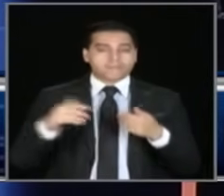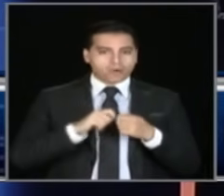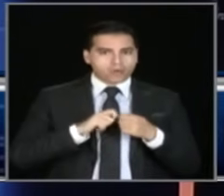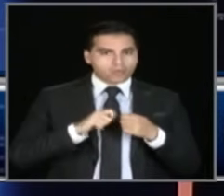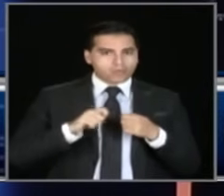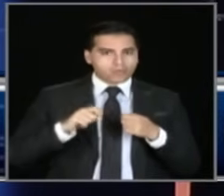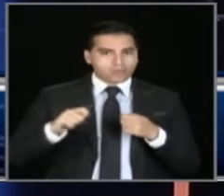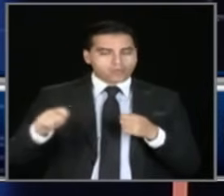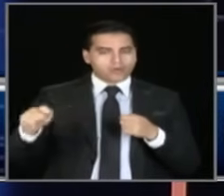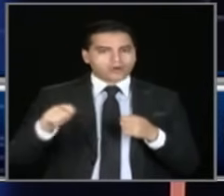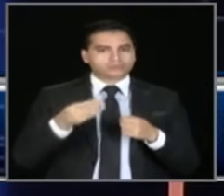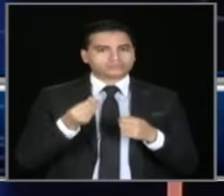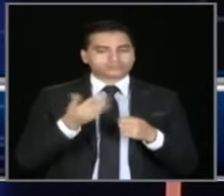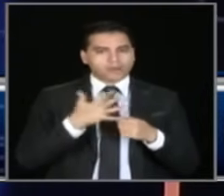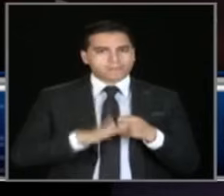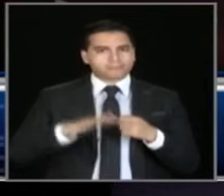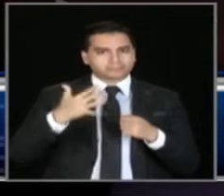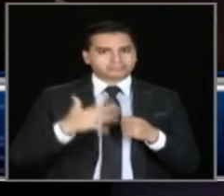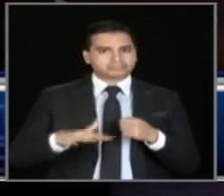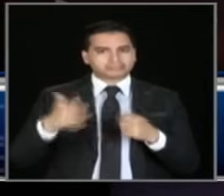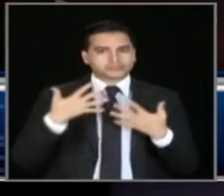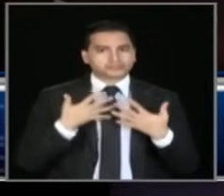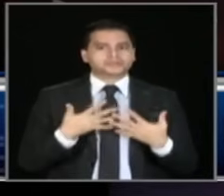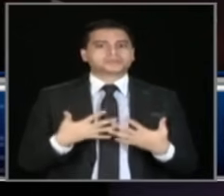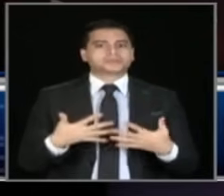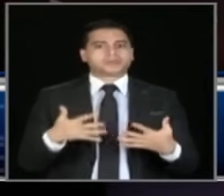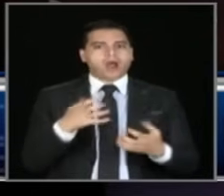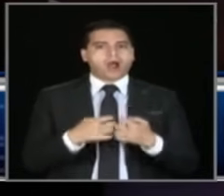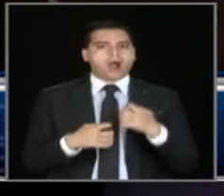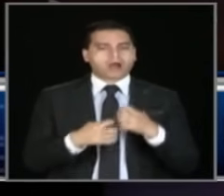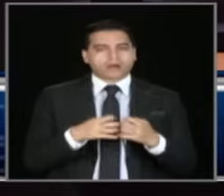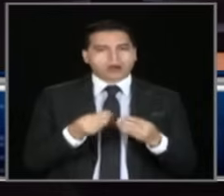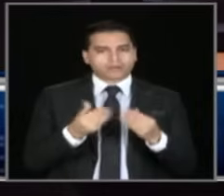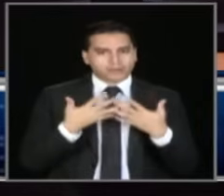تحتوي على كثبان رملية كبيرة.